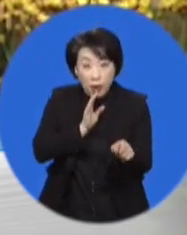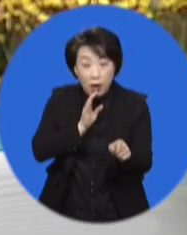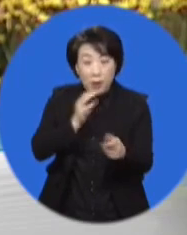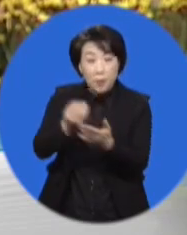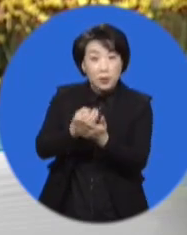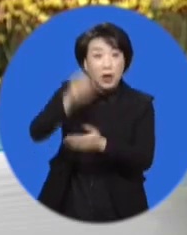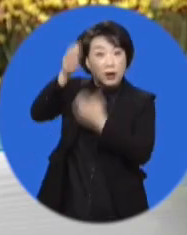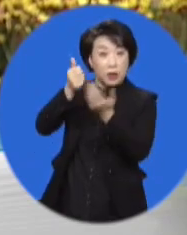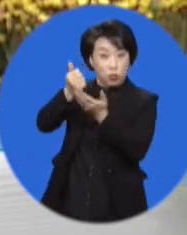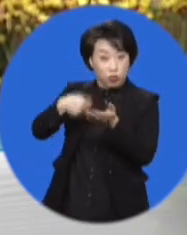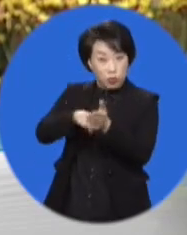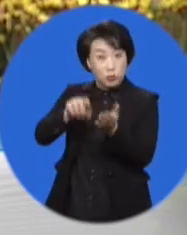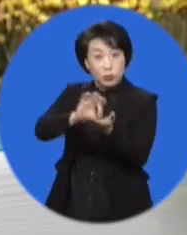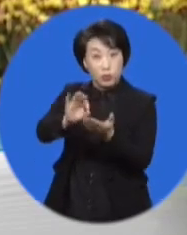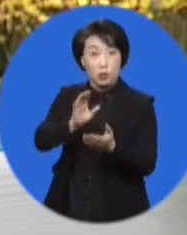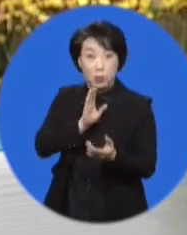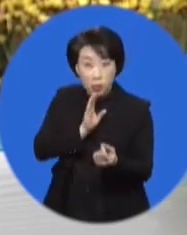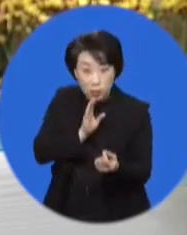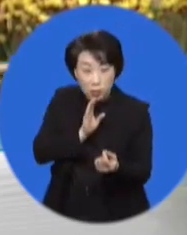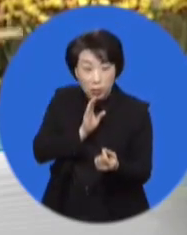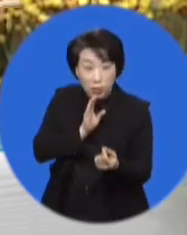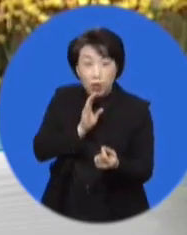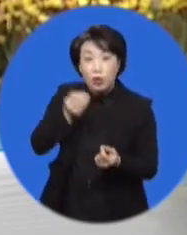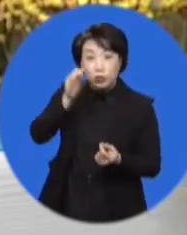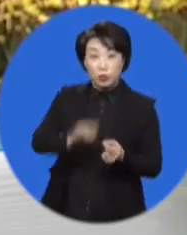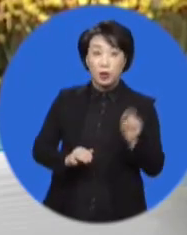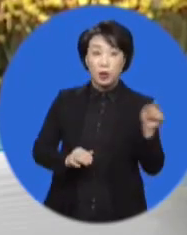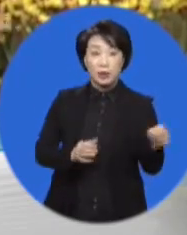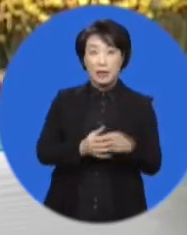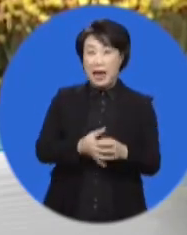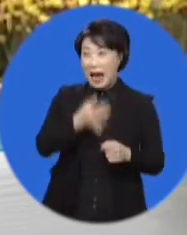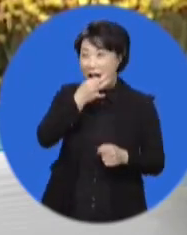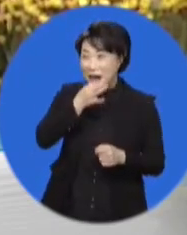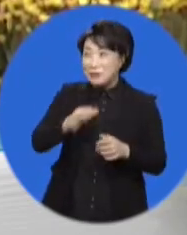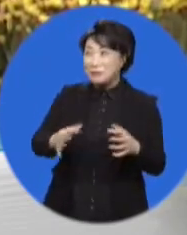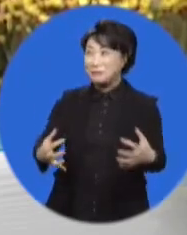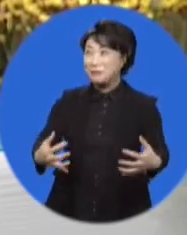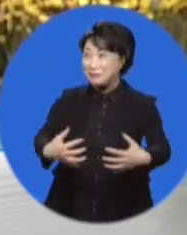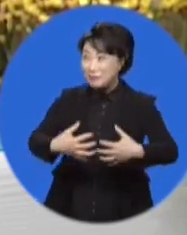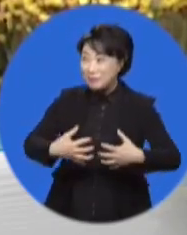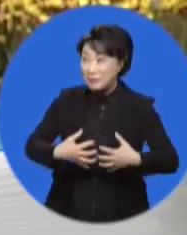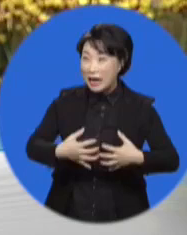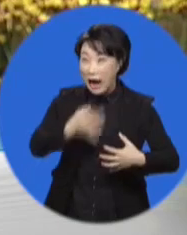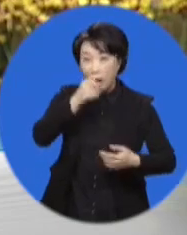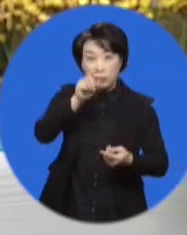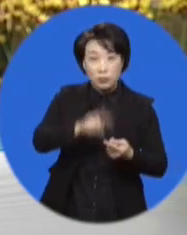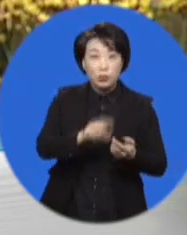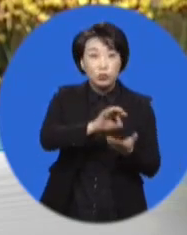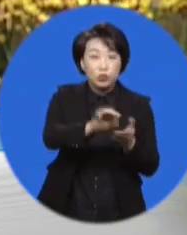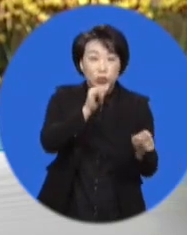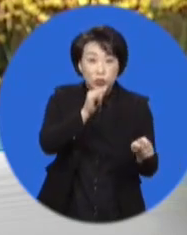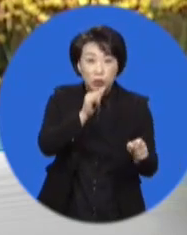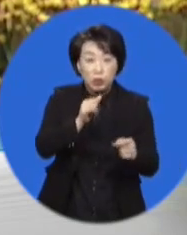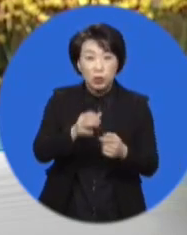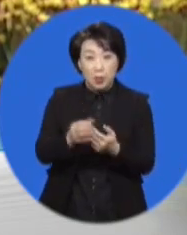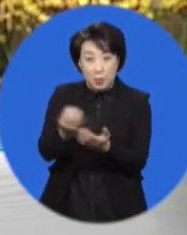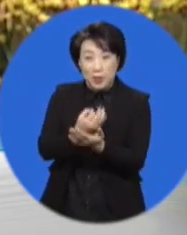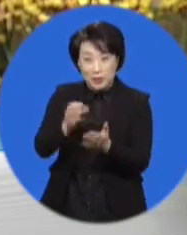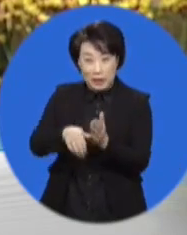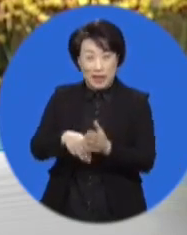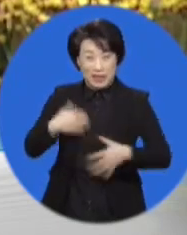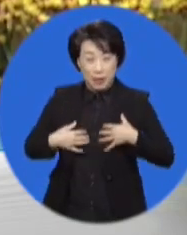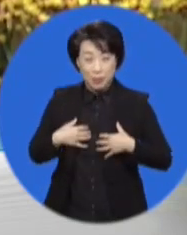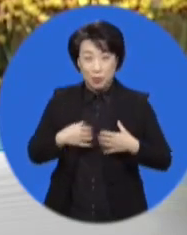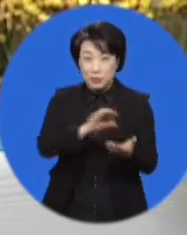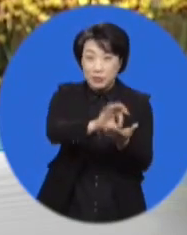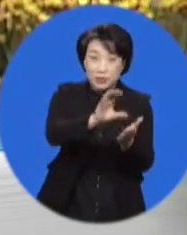일을위해써야될거아닙니까근데욕심부리고정욕대로써보를때도재밌고쓸